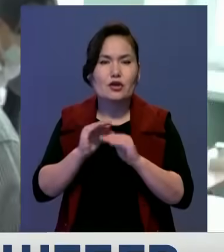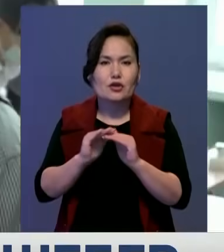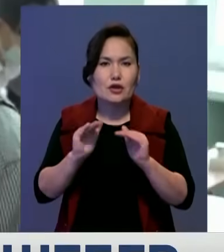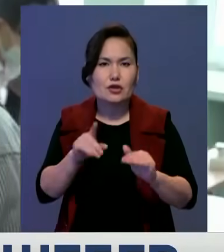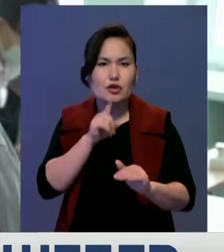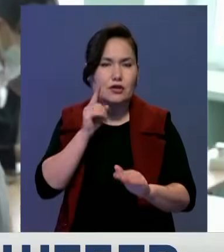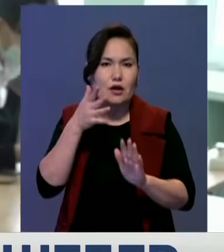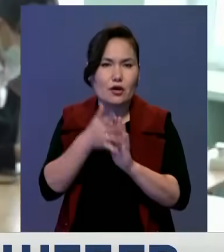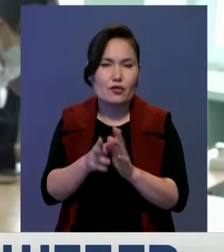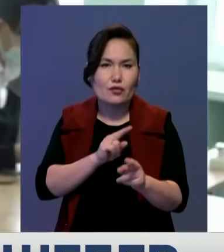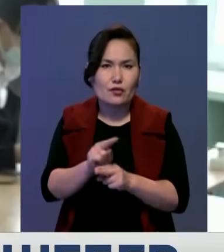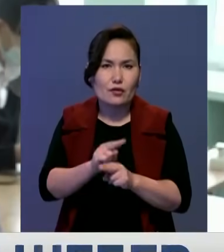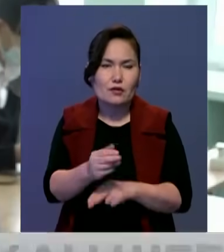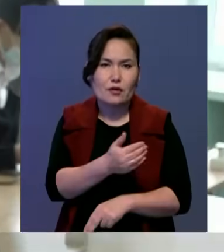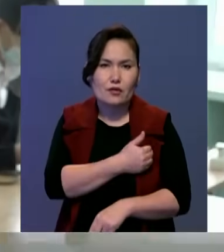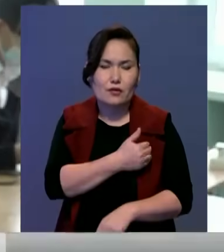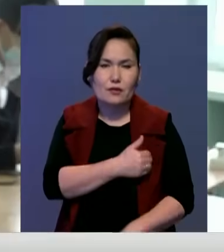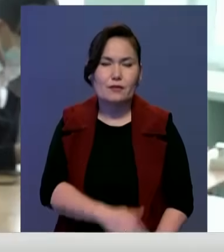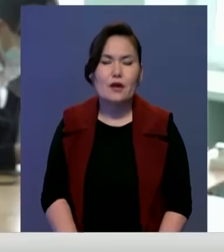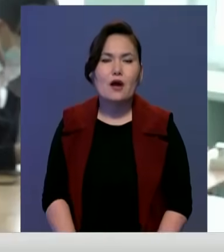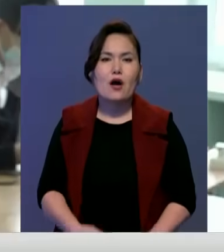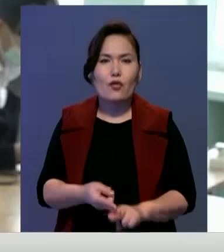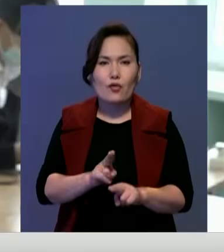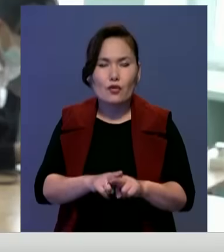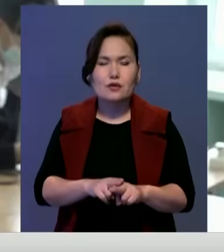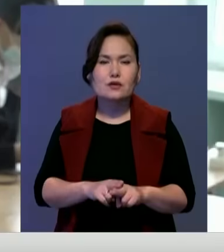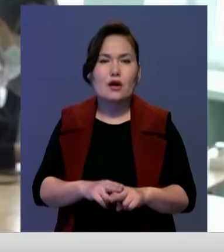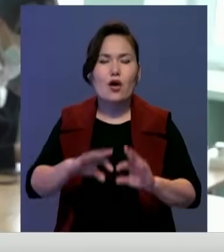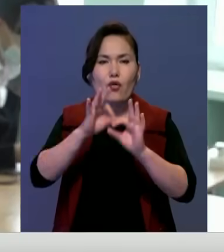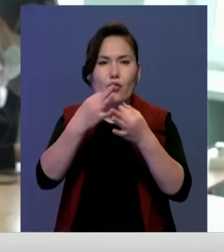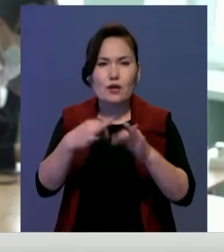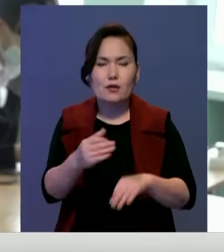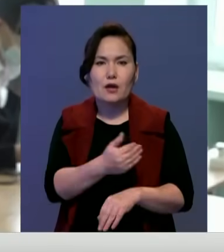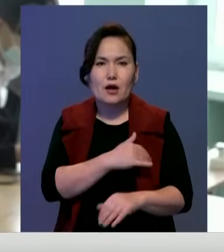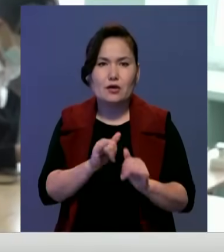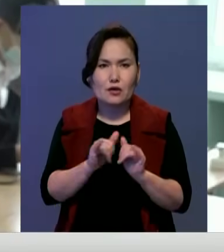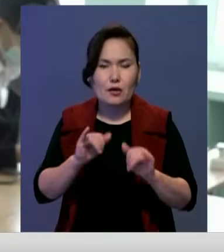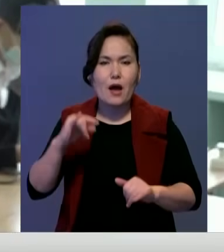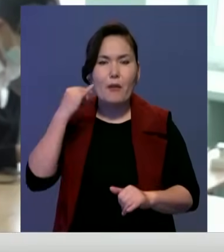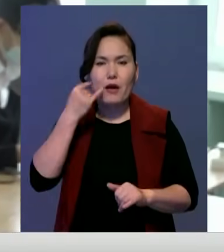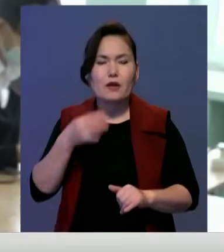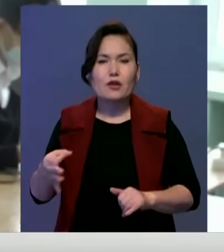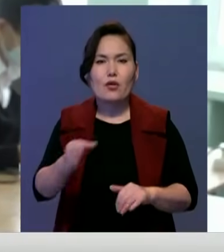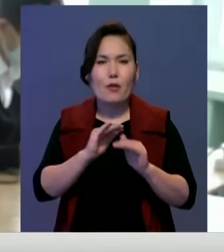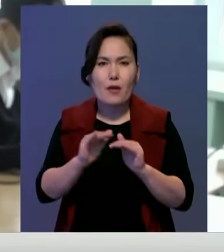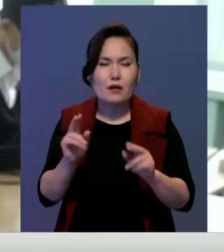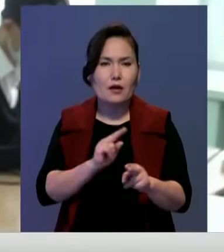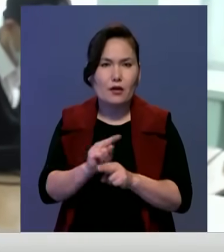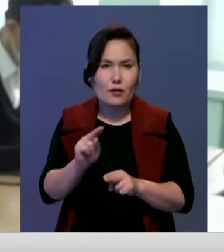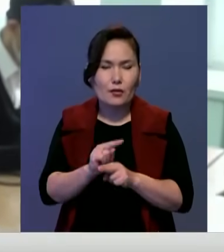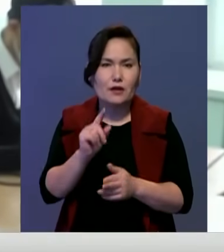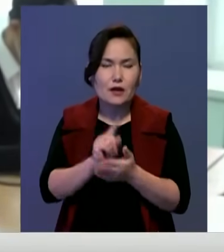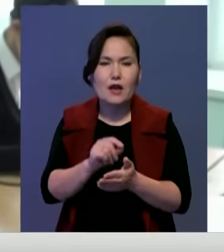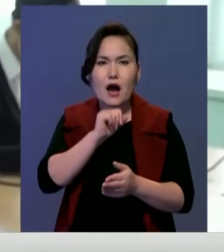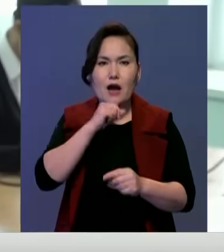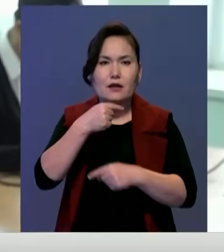Мен өнерімді кішкене осыларға үйретейін деген, осы Павлодар облысында дамысын деп тұрмын. Өйткені біз үйретпесек енді ол бұлдан